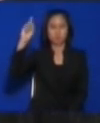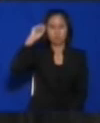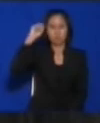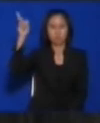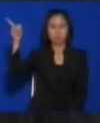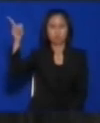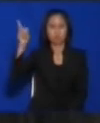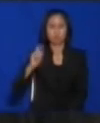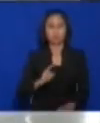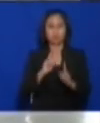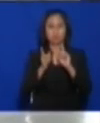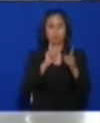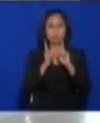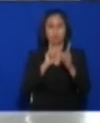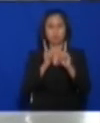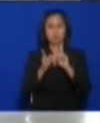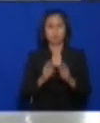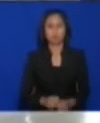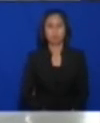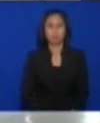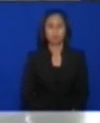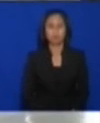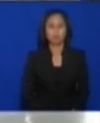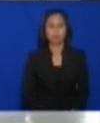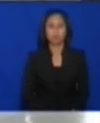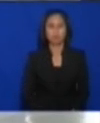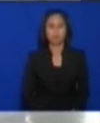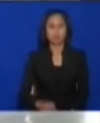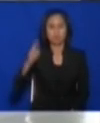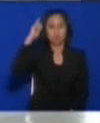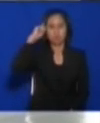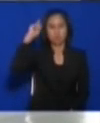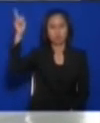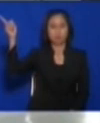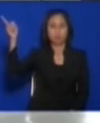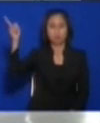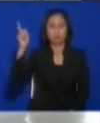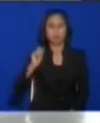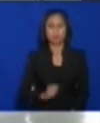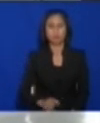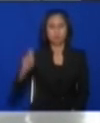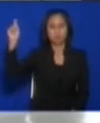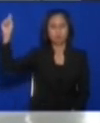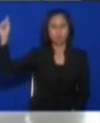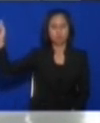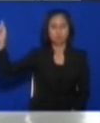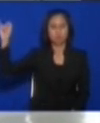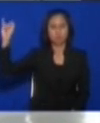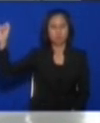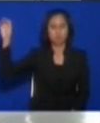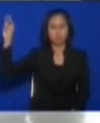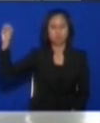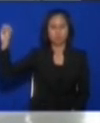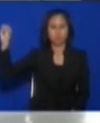di dalam mengatur debat moderator dapat mengingatkan memberi sanksi kepada tim Pasangan calon yang mengganggu